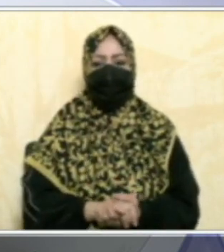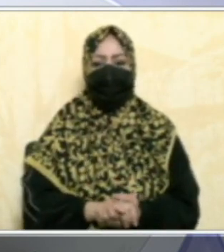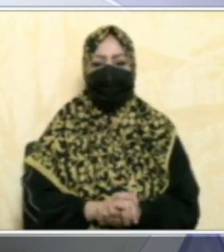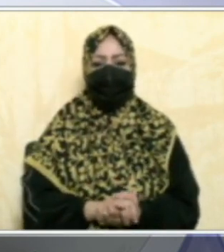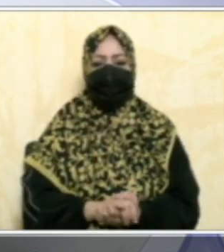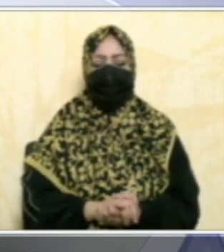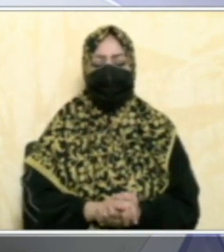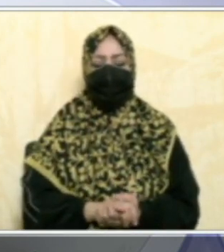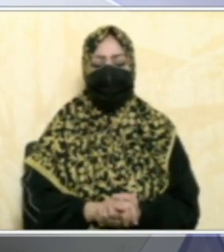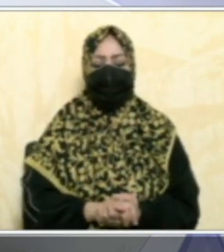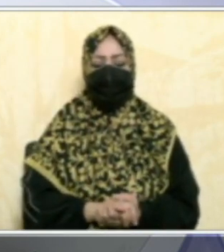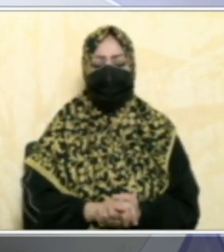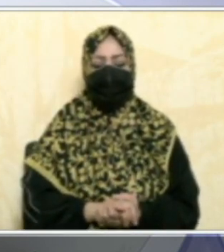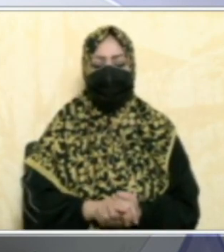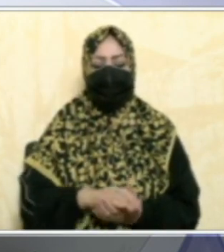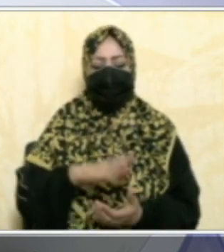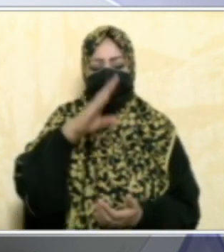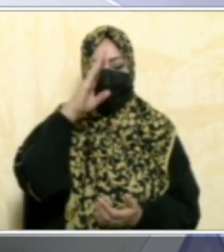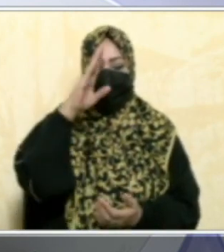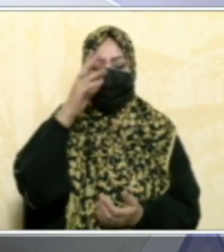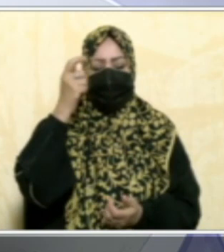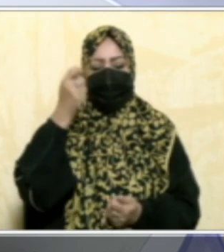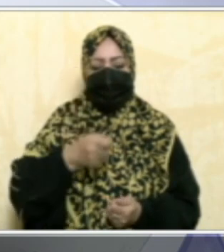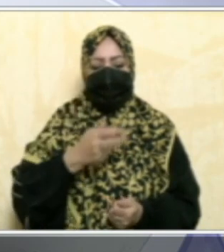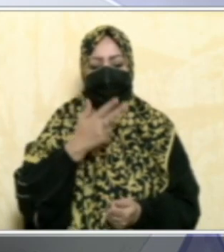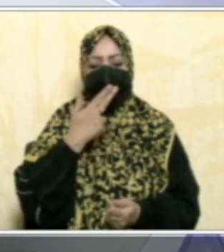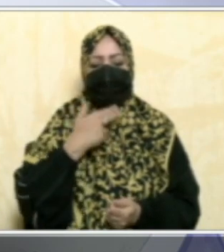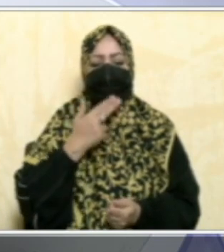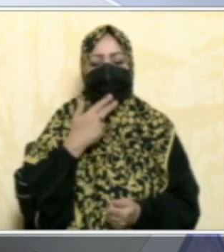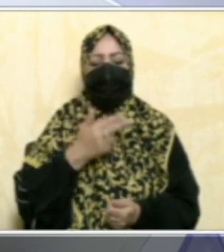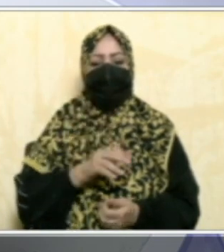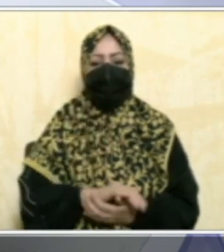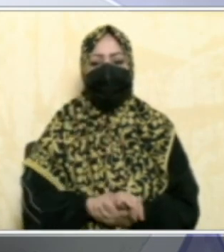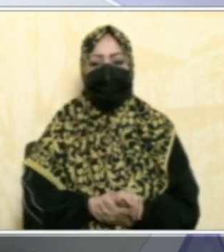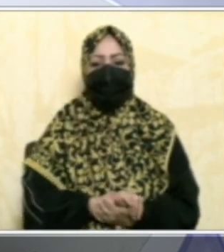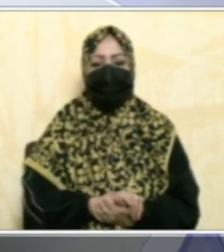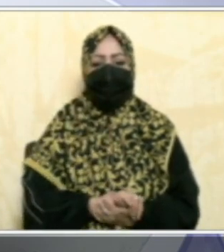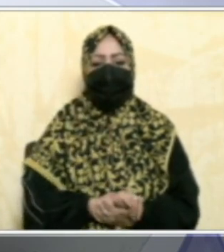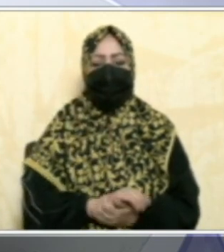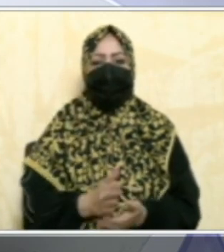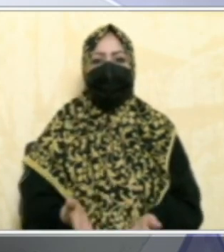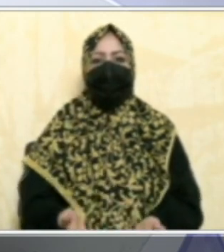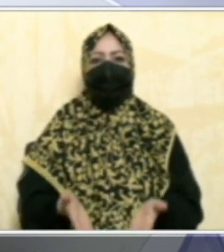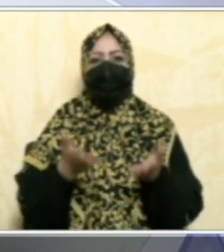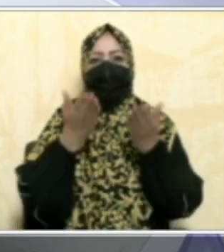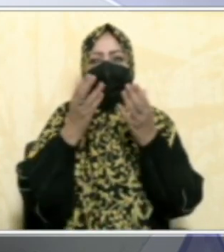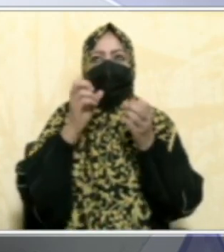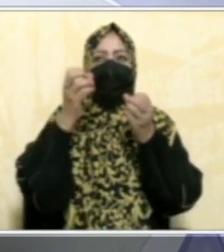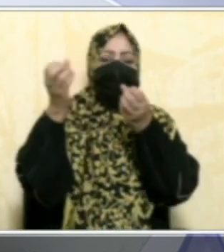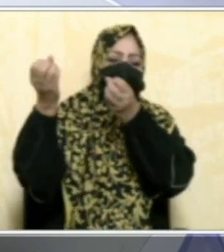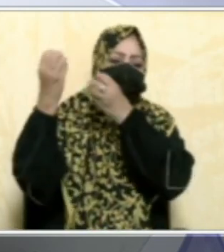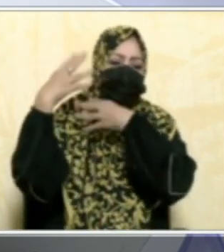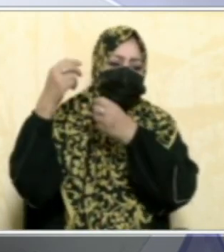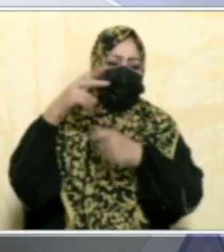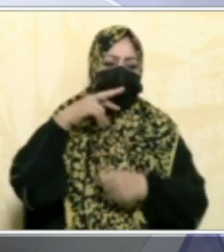يهلك الصهاينة المجرمين. الله يسلمك ويجزيك خير على هذا التذكير، بارك الله فيك يا أخ